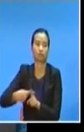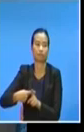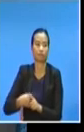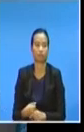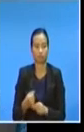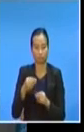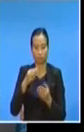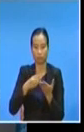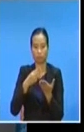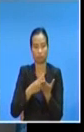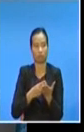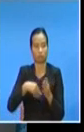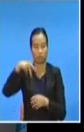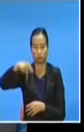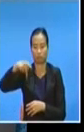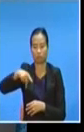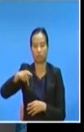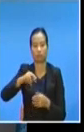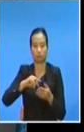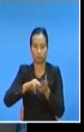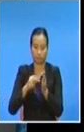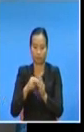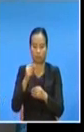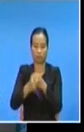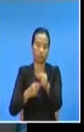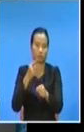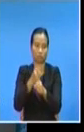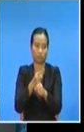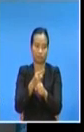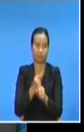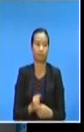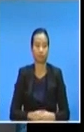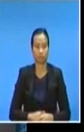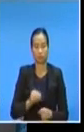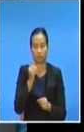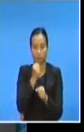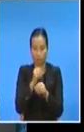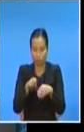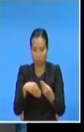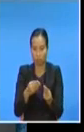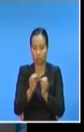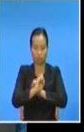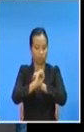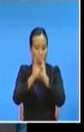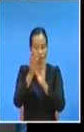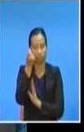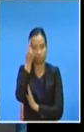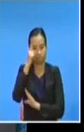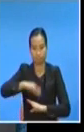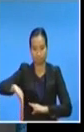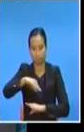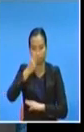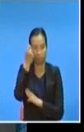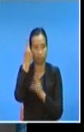วาระพิเศษอันนั้นน้อยเราจึงยึดที่1ปีนะครับเพื่อให้เกิดความเข้าใจที่ชัดเจนเนี่ยท่านอ่าน